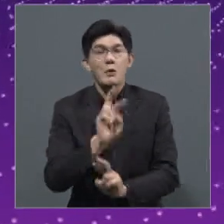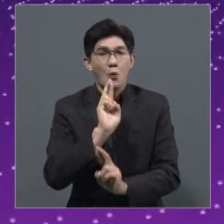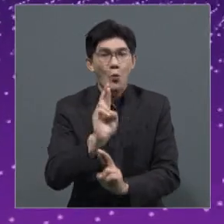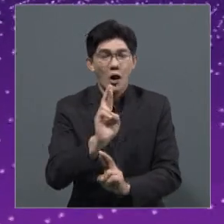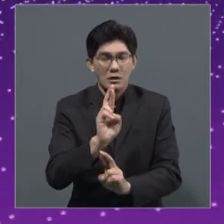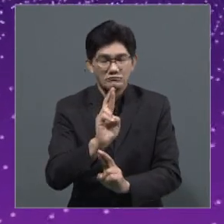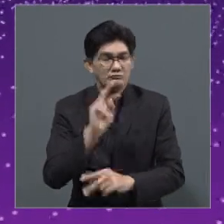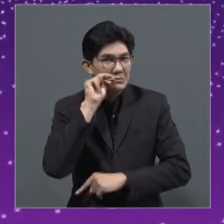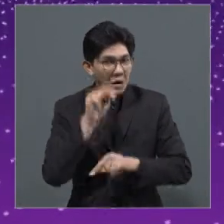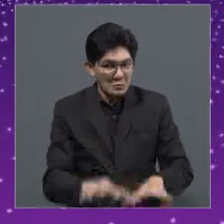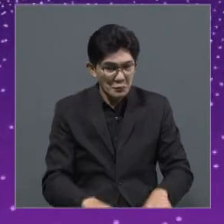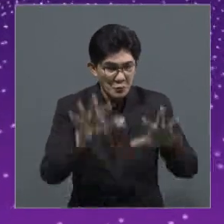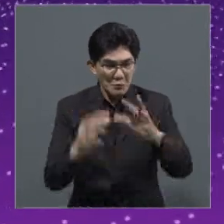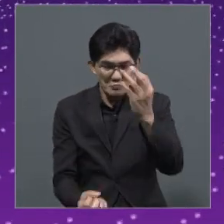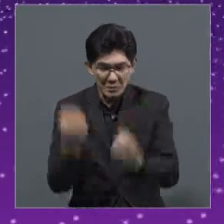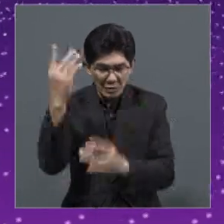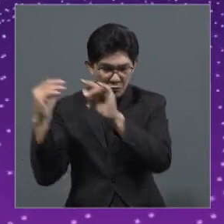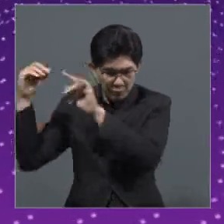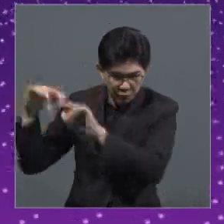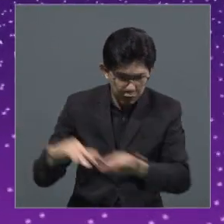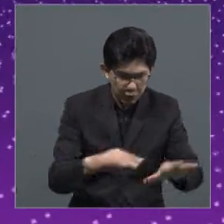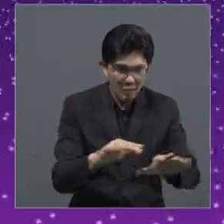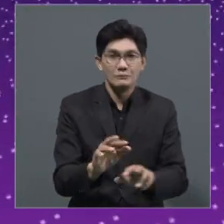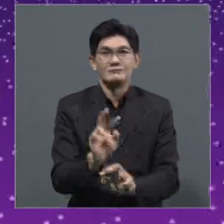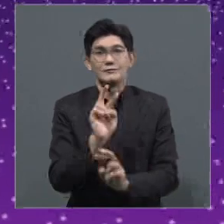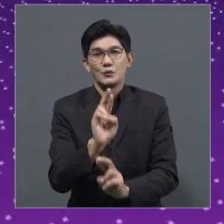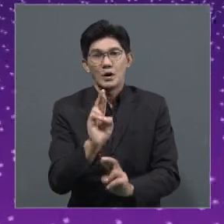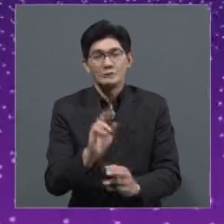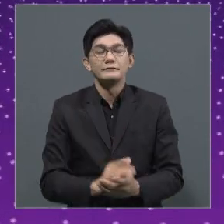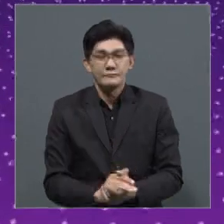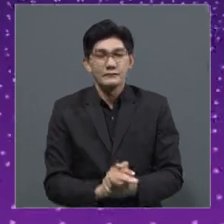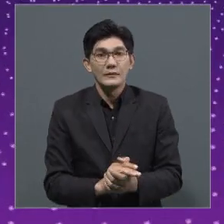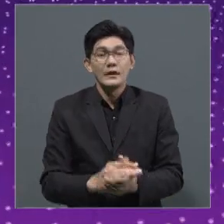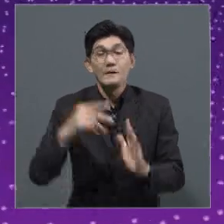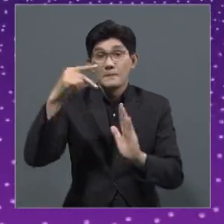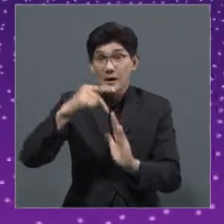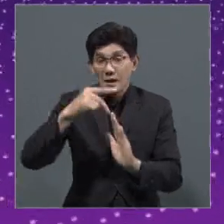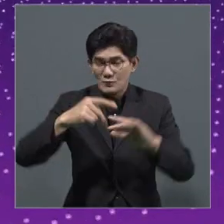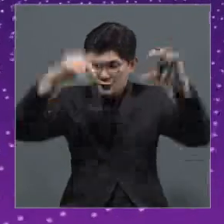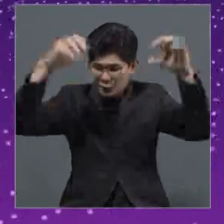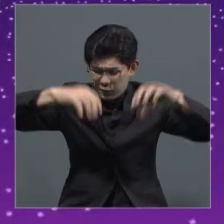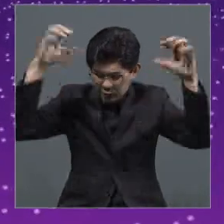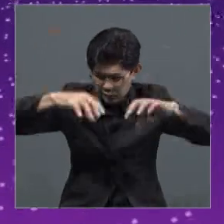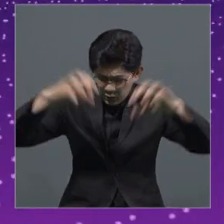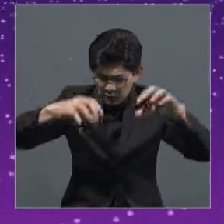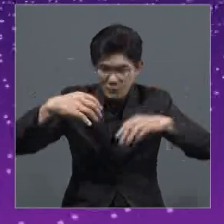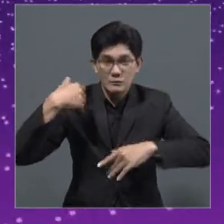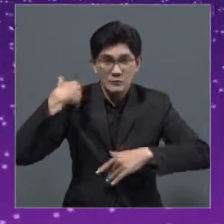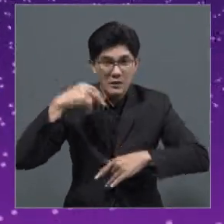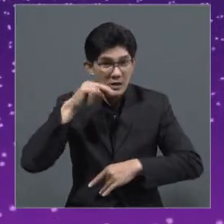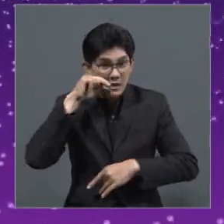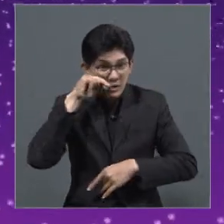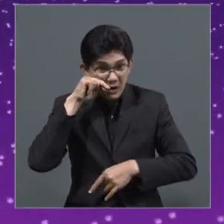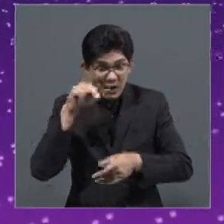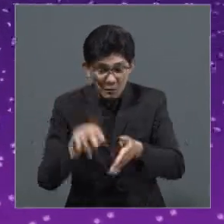อันตรายจากน้ำท่วมฉับพลันน้ำป่าไหลหลากในพื้นที่ด้วยนะครับส่วนที่จังหวัดแพร่นะครับได้เกิดฝนตกหนักจนทำให้น้ำเนี่ยล้น